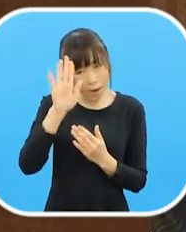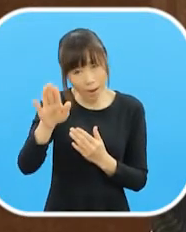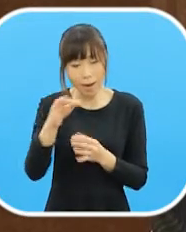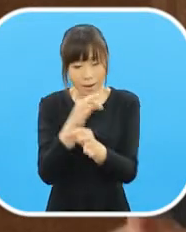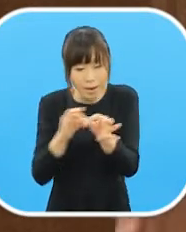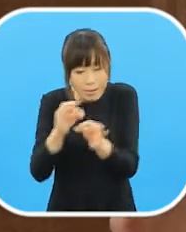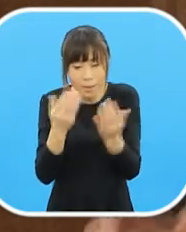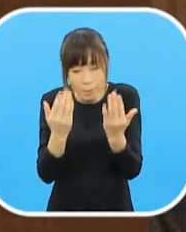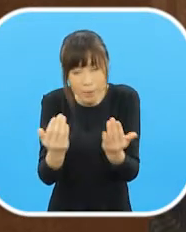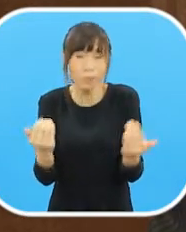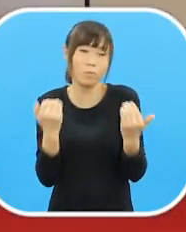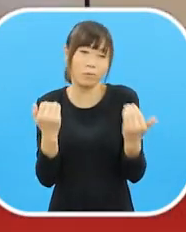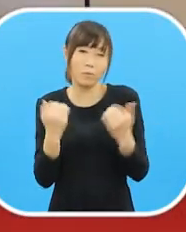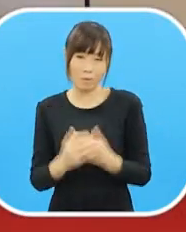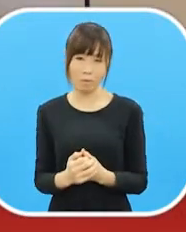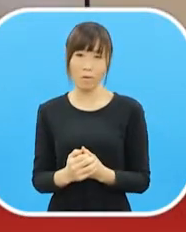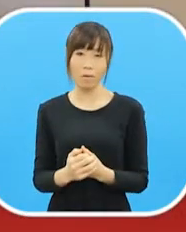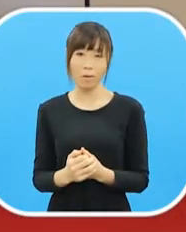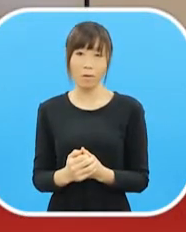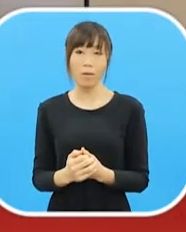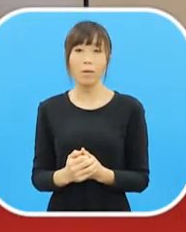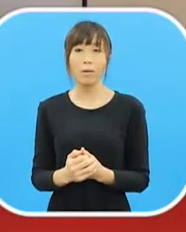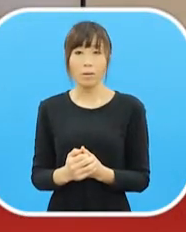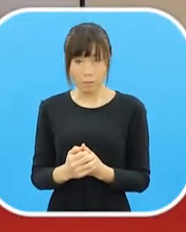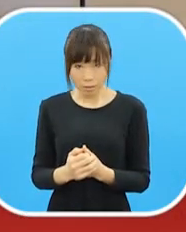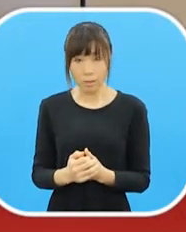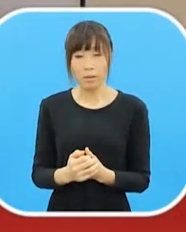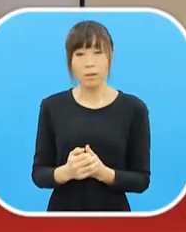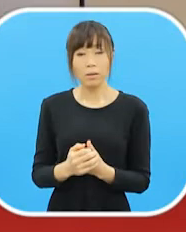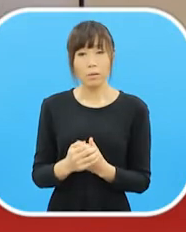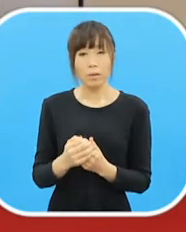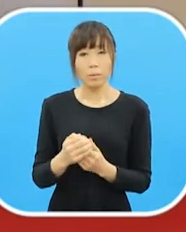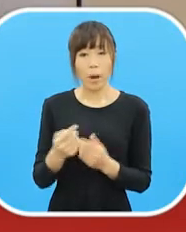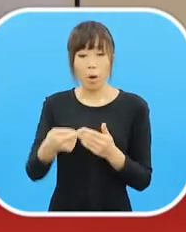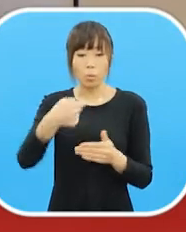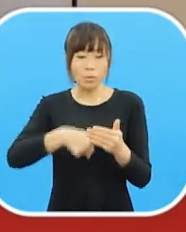強ねしなきゃなりませんし、それこそね、